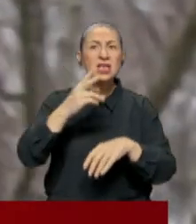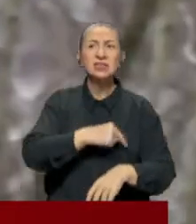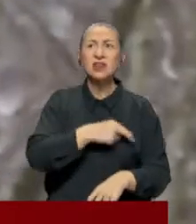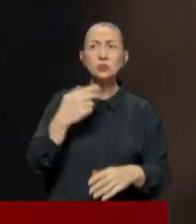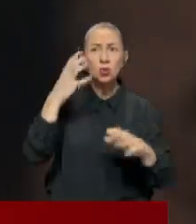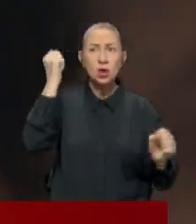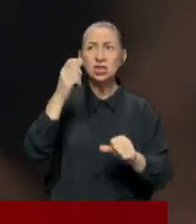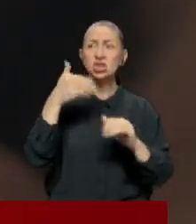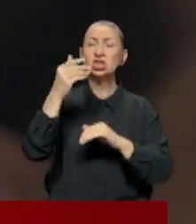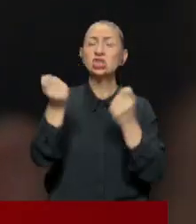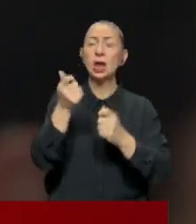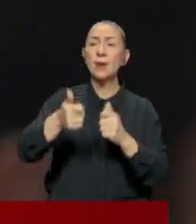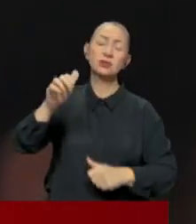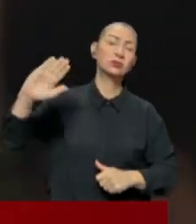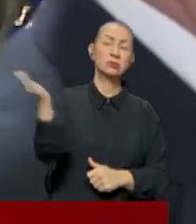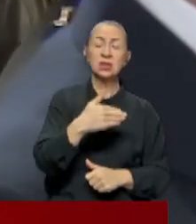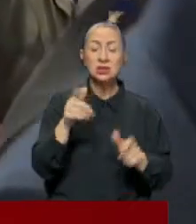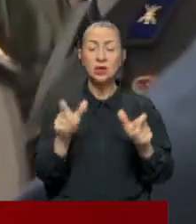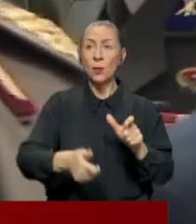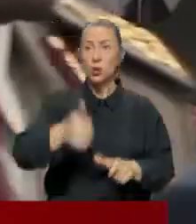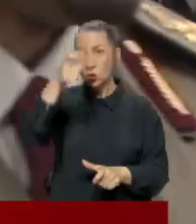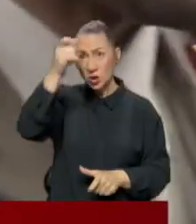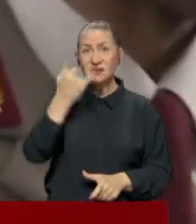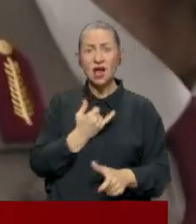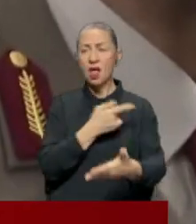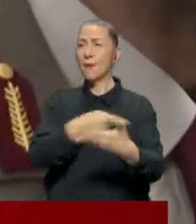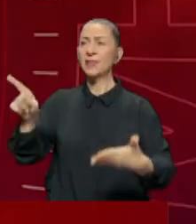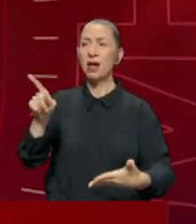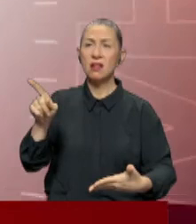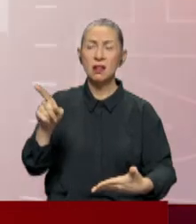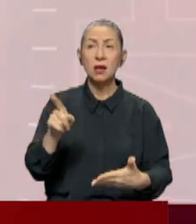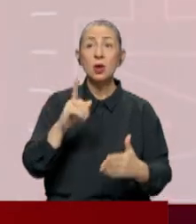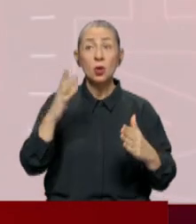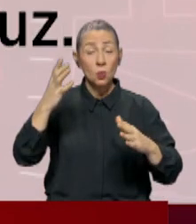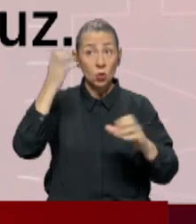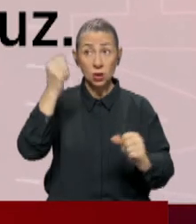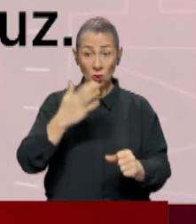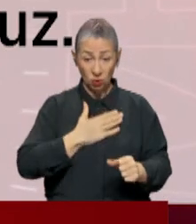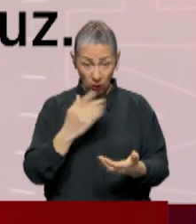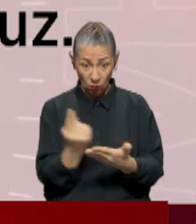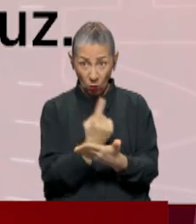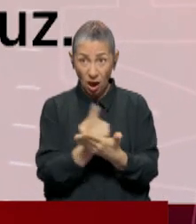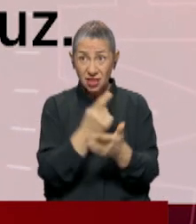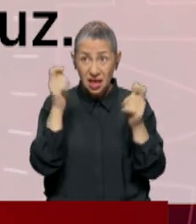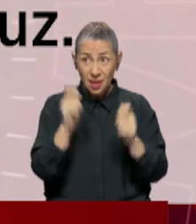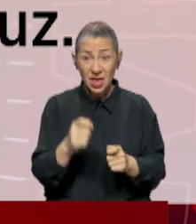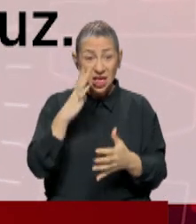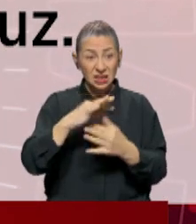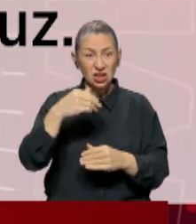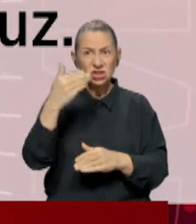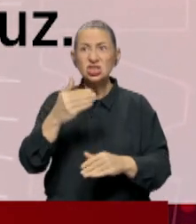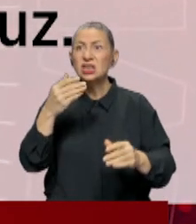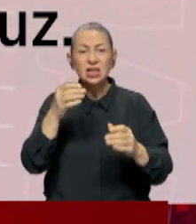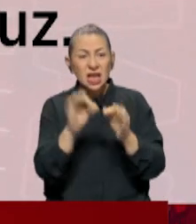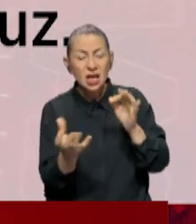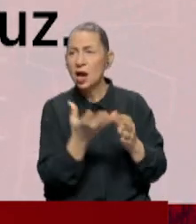Büyükelçisi dışişlerine çağrıldı. Savunma Bakanı'nın Türkiye ziyareti iptal edildi. Büyükelçiliğimiz önünde Kur'an-ı Kerim'e yapılan insanlık dışı